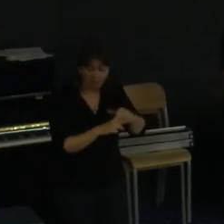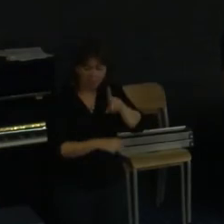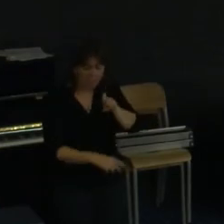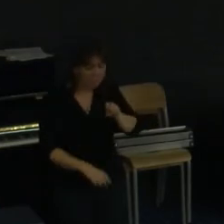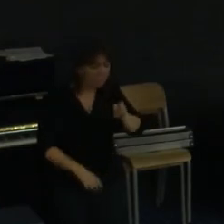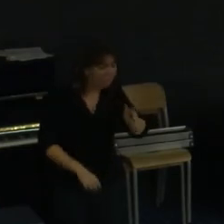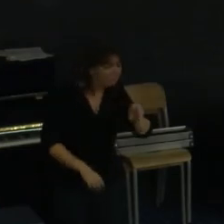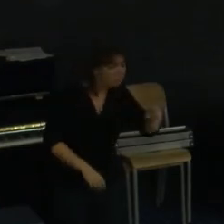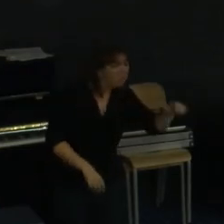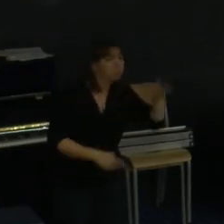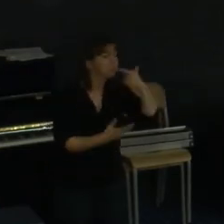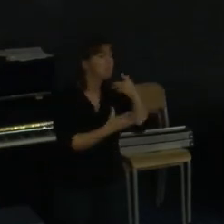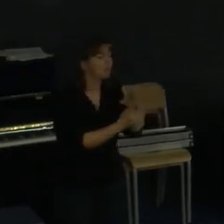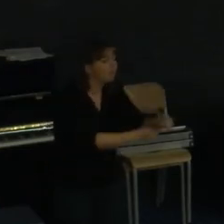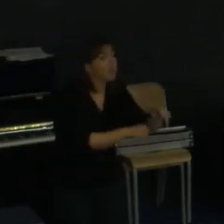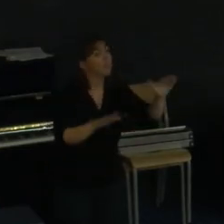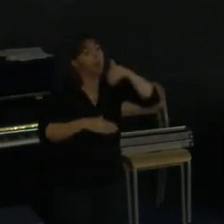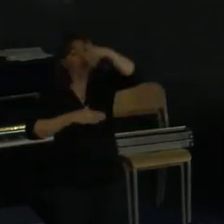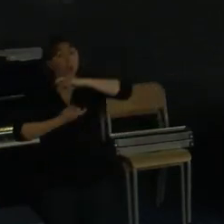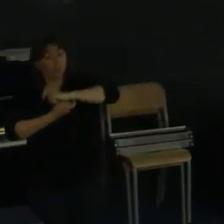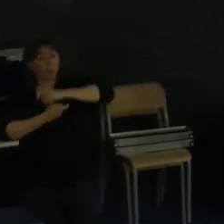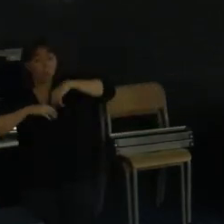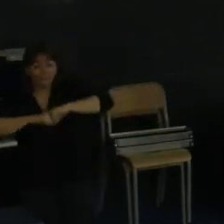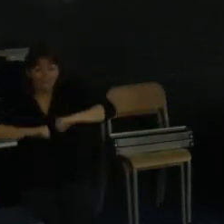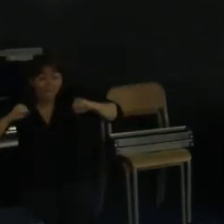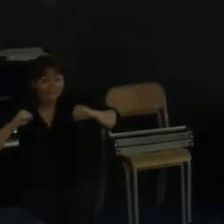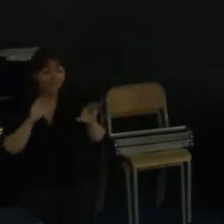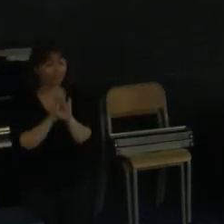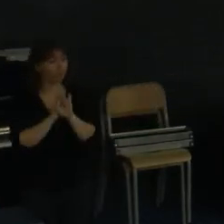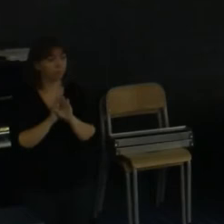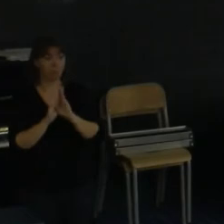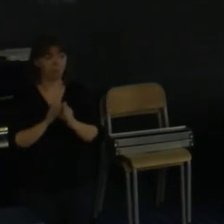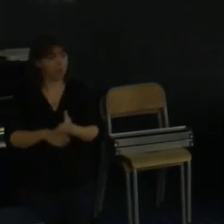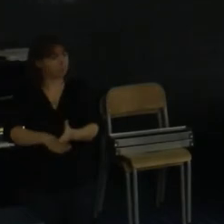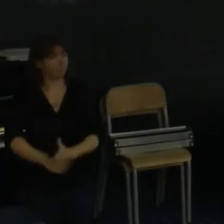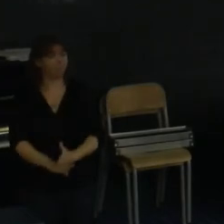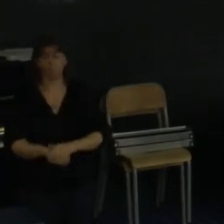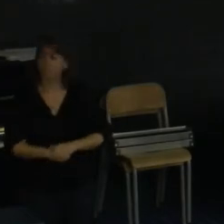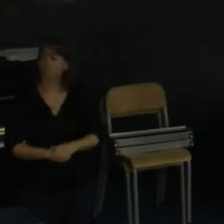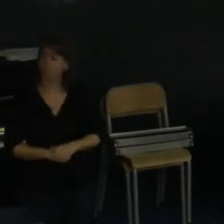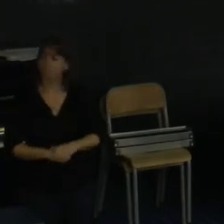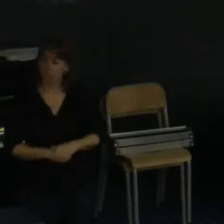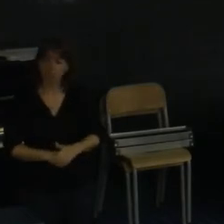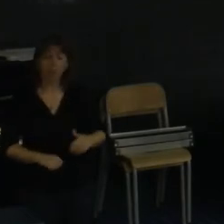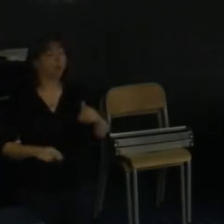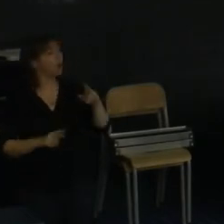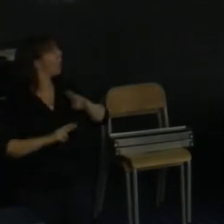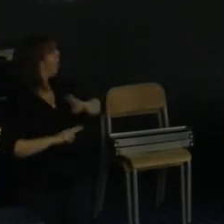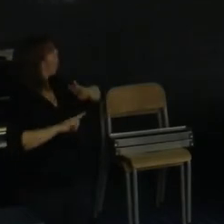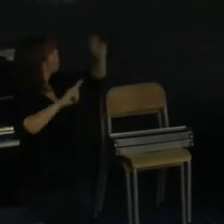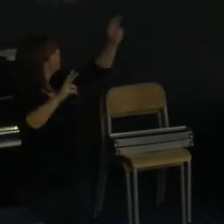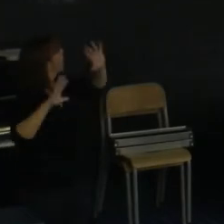trop de bêtises. Mais dans Python, on a directement cette fonctionnalité-là. La majorité du temps, on l'utilise directement avec un truc qui